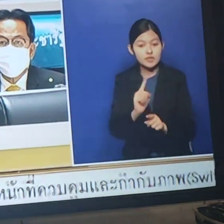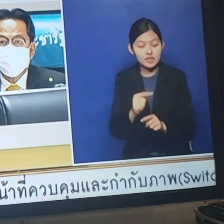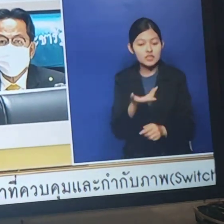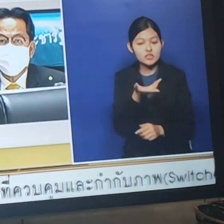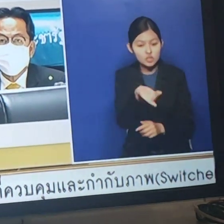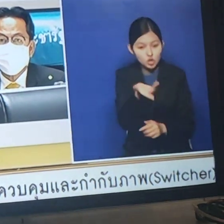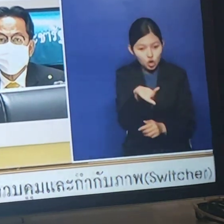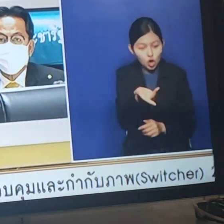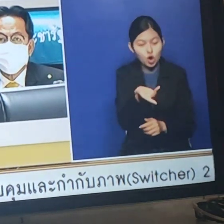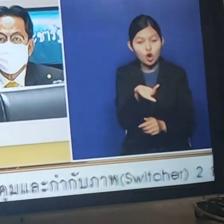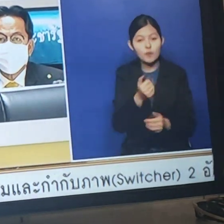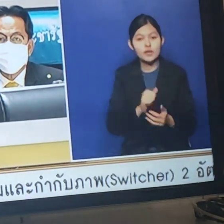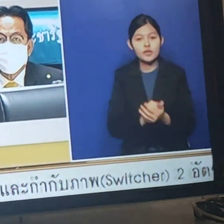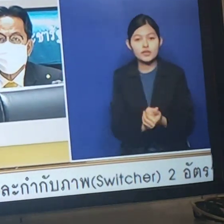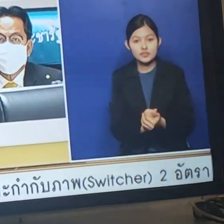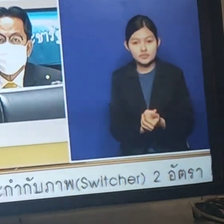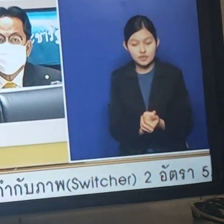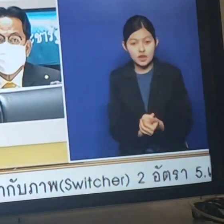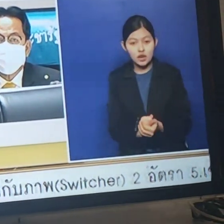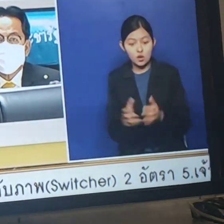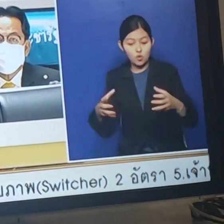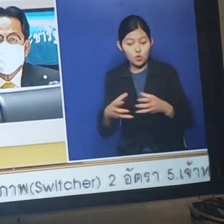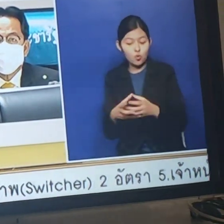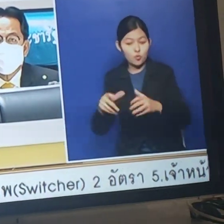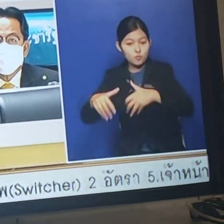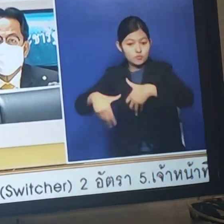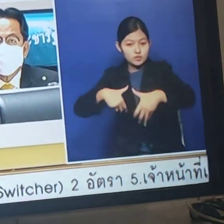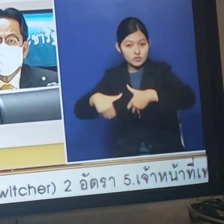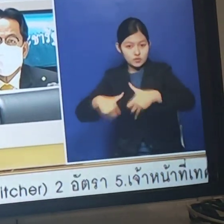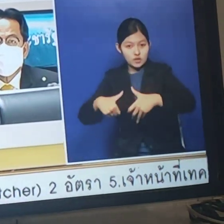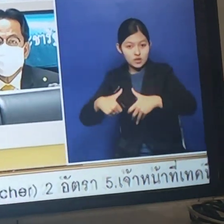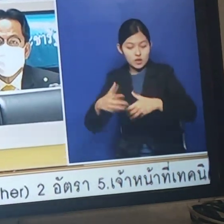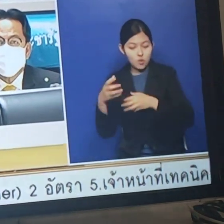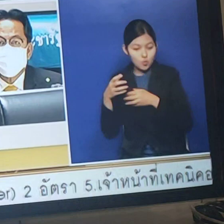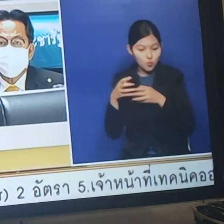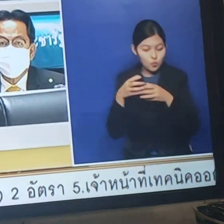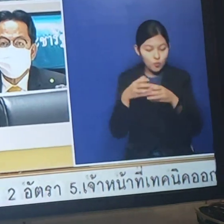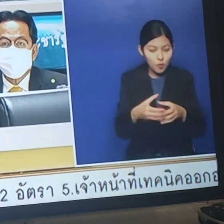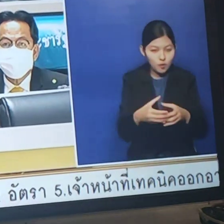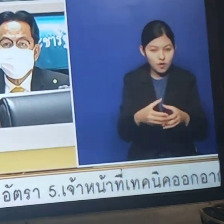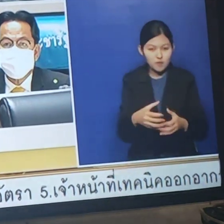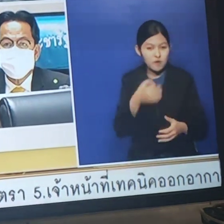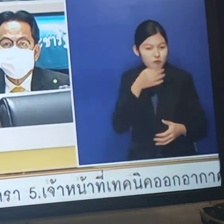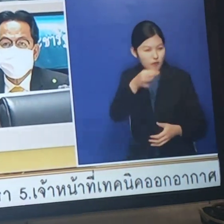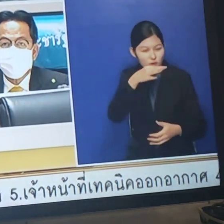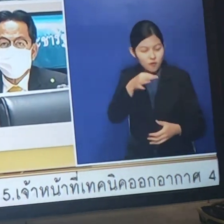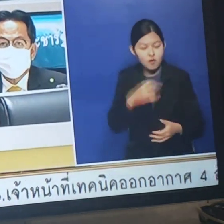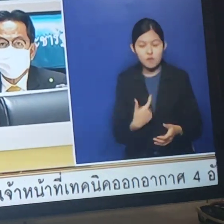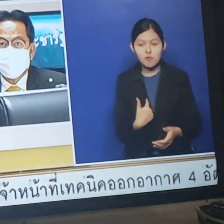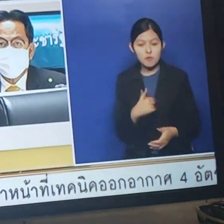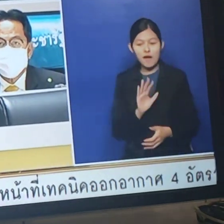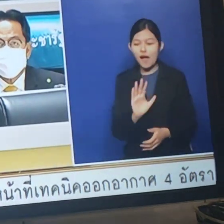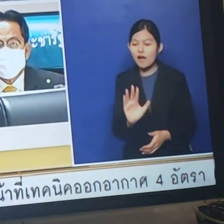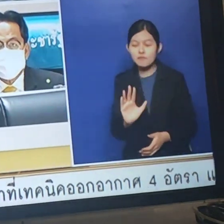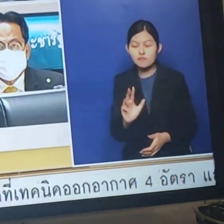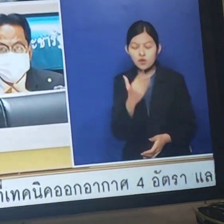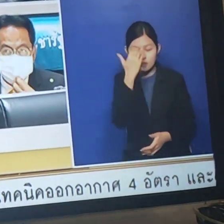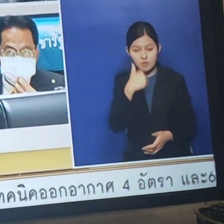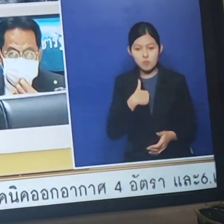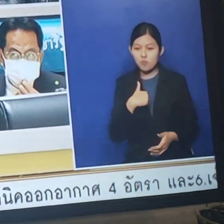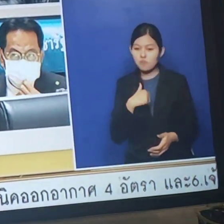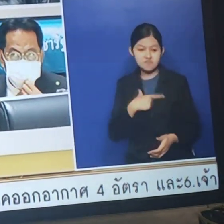ะครับชาวบ้านจะรวมตัวกันมาร้องเรียนผมก็ห้ามไว้ว่าเพราะว่าผมเป็นคนที่ไม่ชอบความวุ่นวายแ